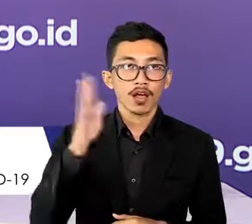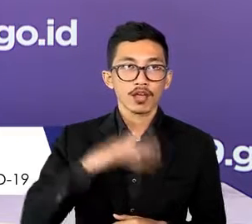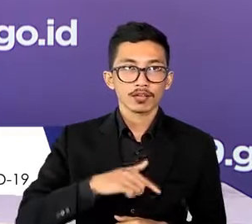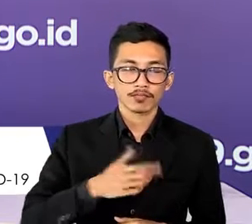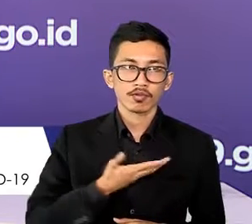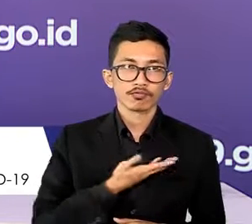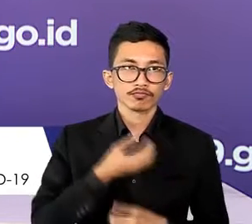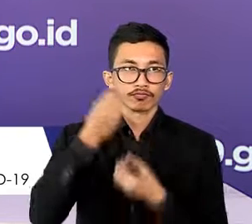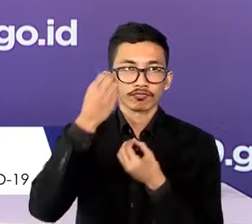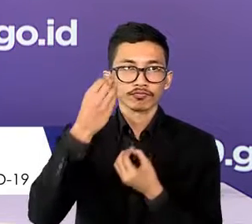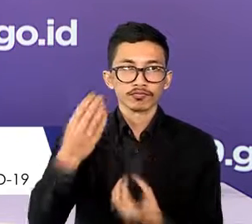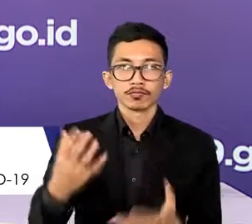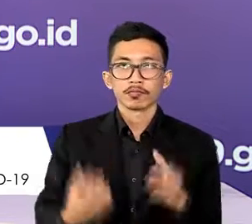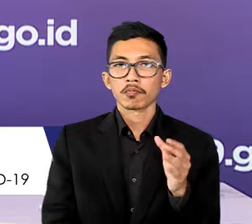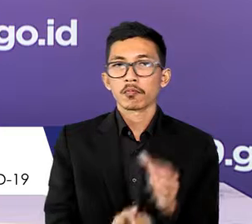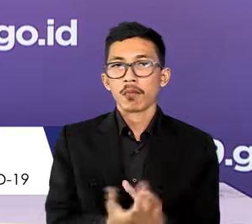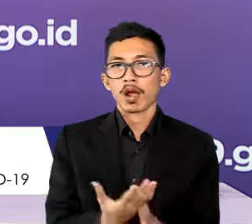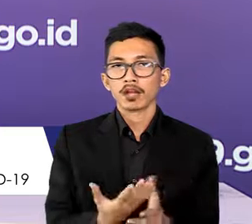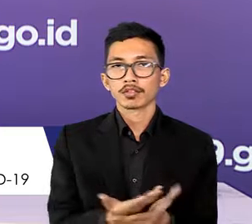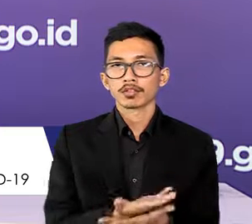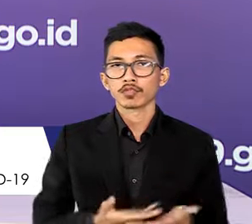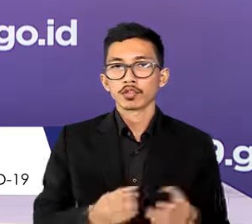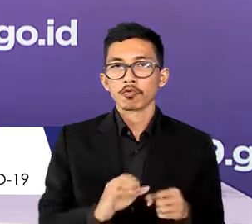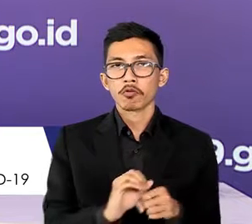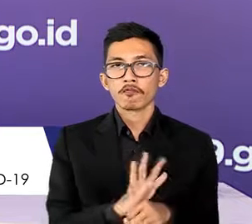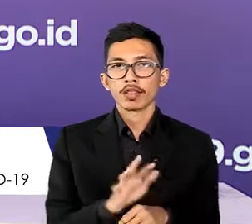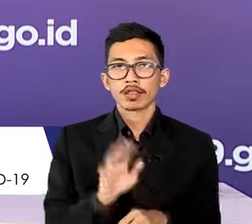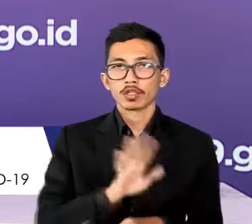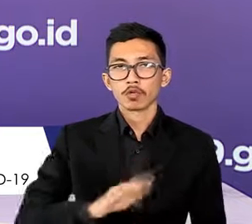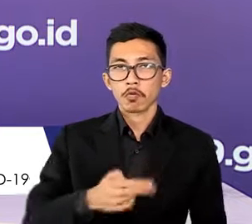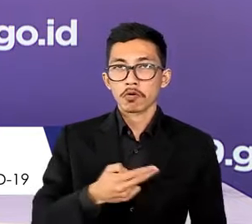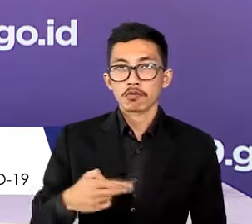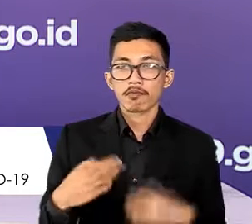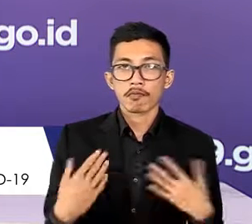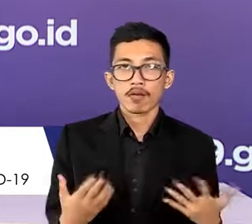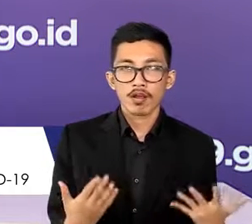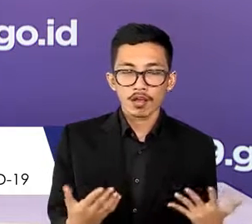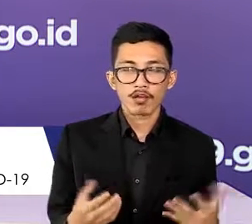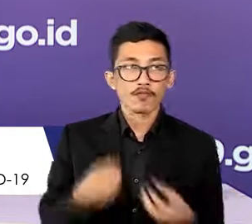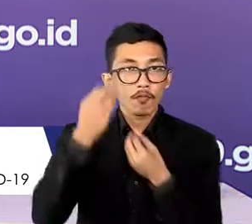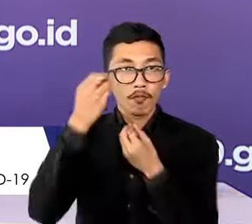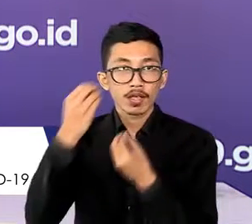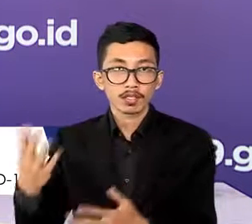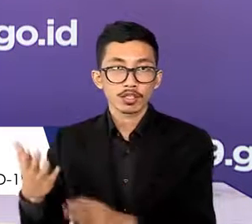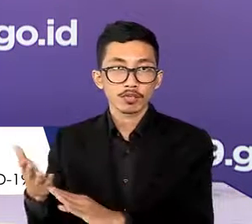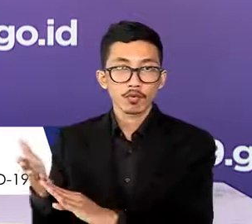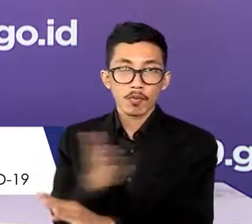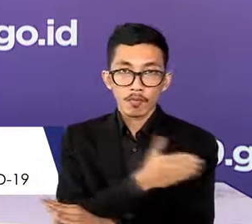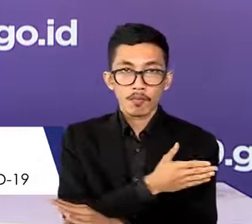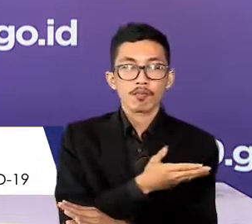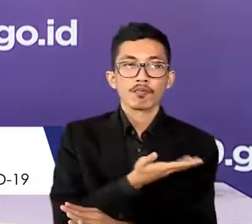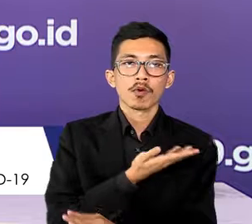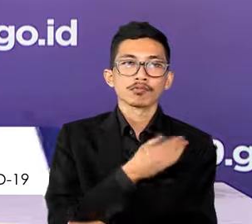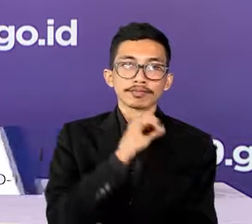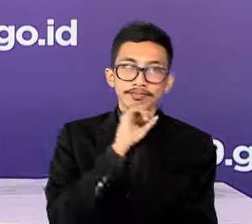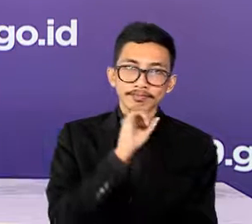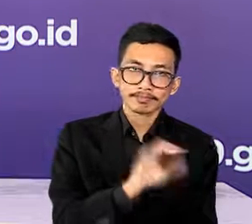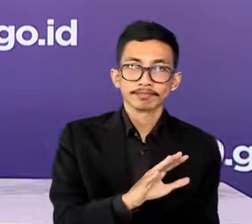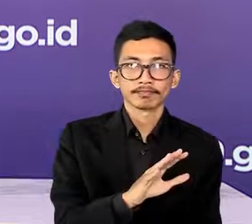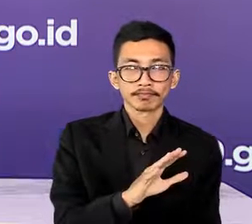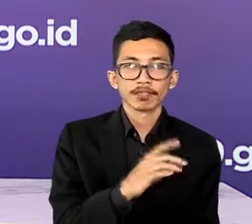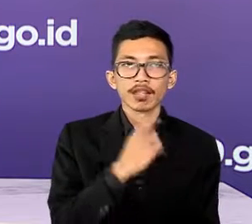menyampaikan perkembangan penanganan coffee 19 di Indonesia sebelum menyampaikan informasi detail Saya ingin memberikan catatan